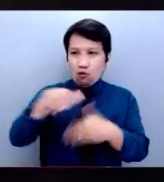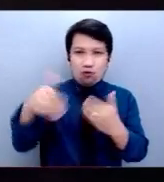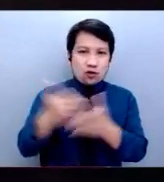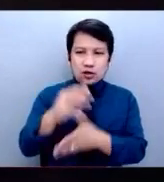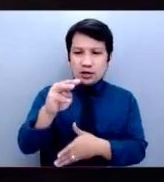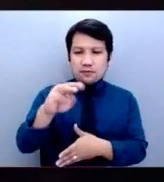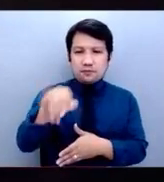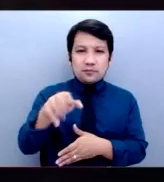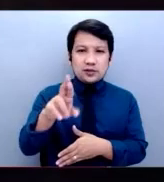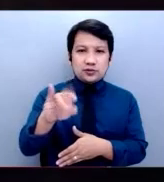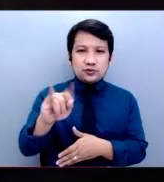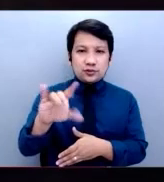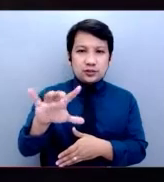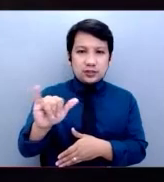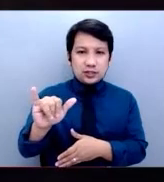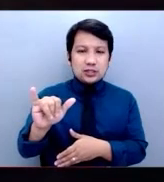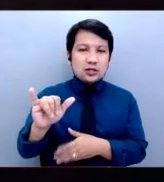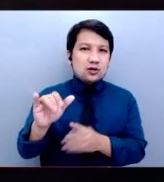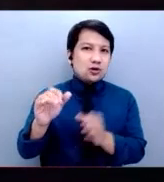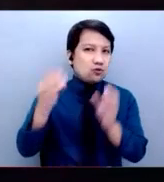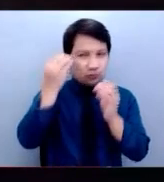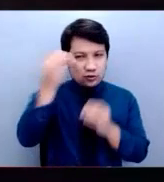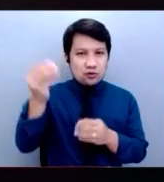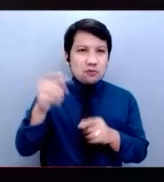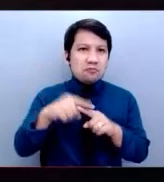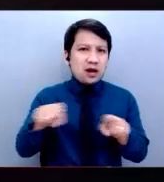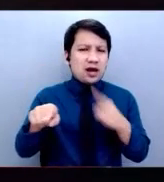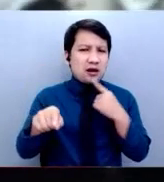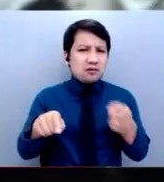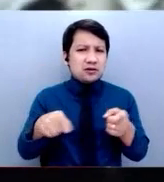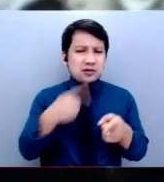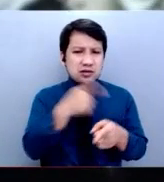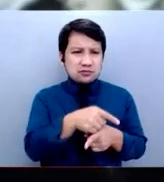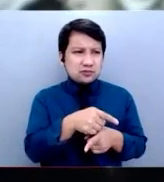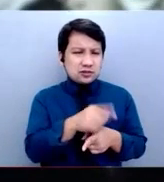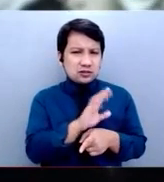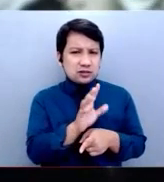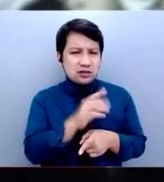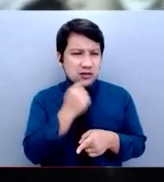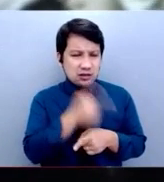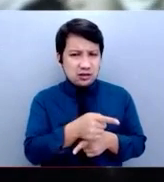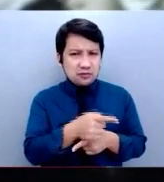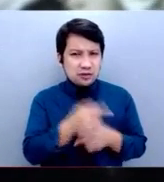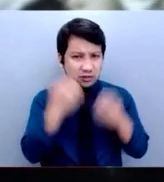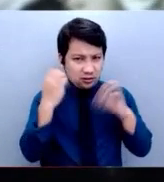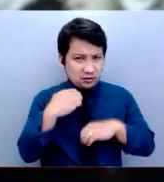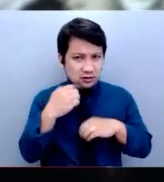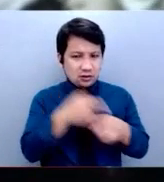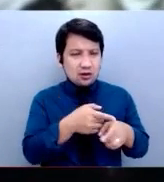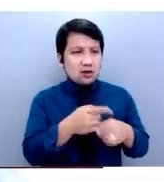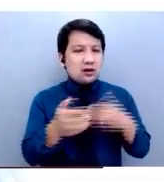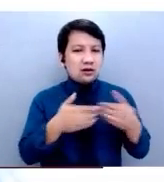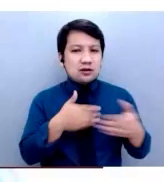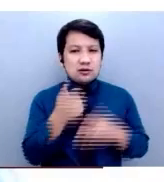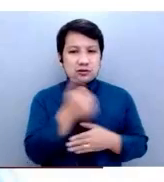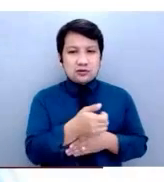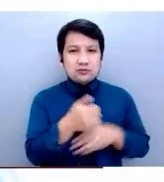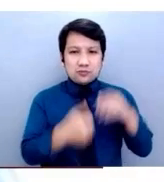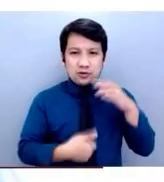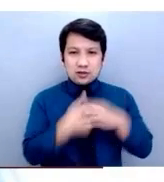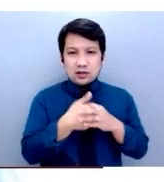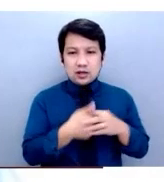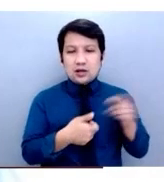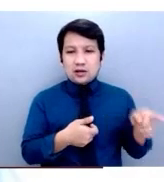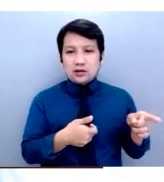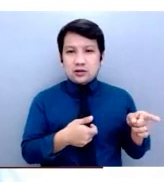ni Commissioner Guanzon, ang sinasabi niya, hindi niya inaasa, ang inaasahan niya, baka hindi lumabas yung